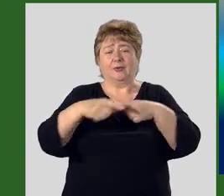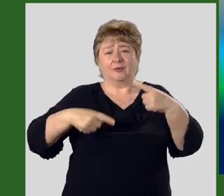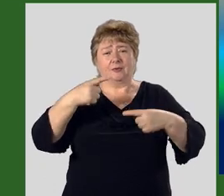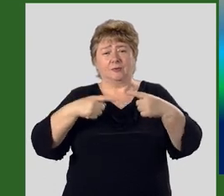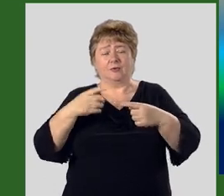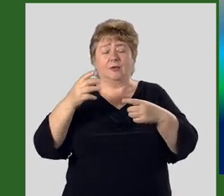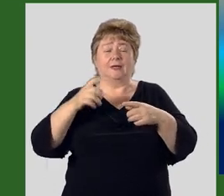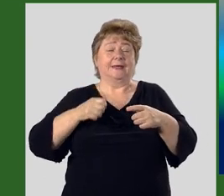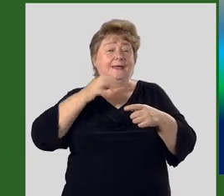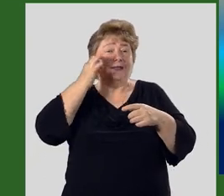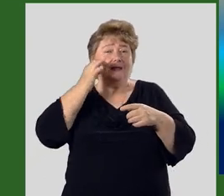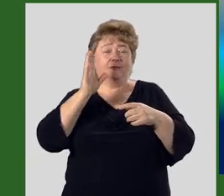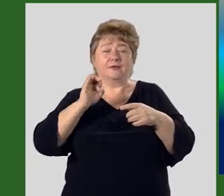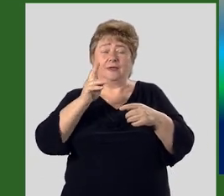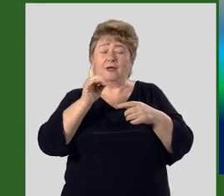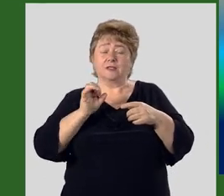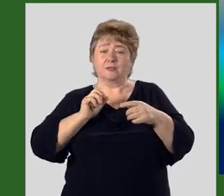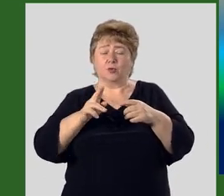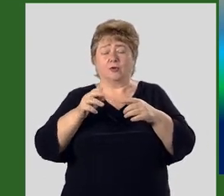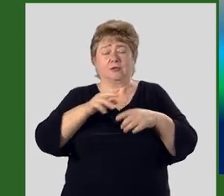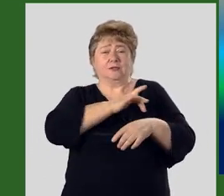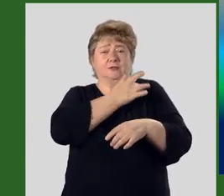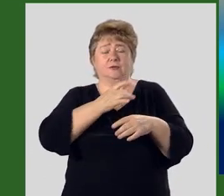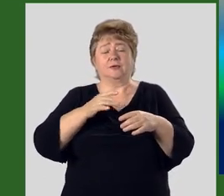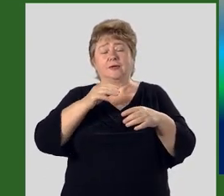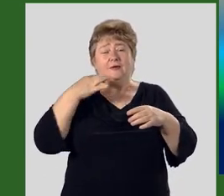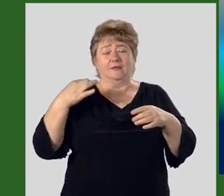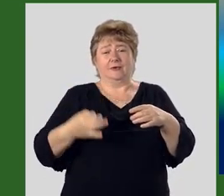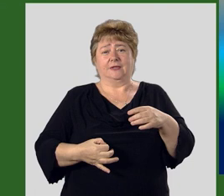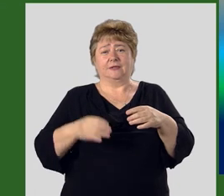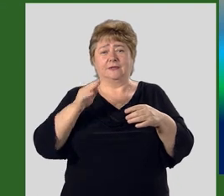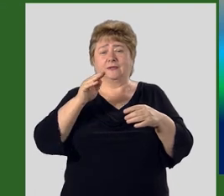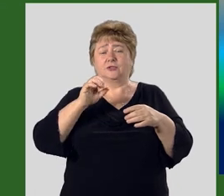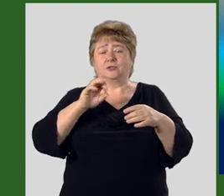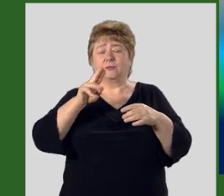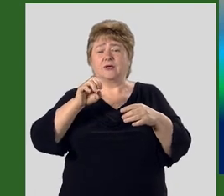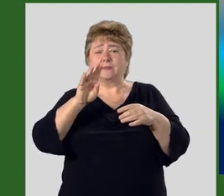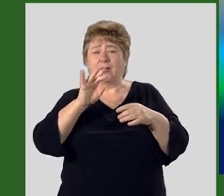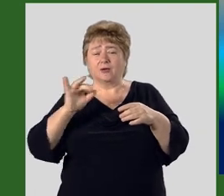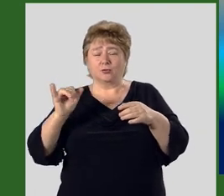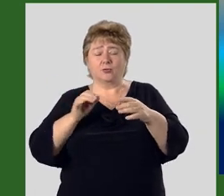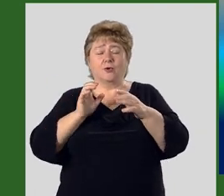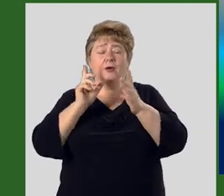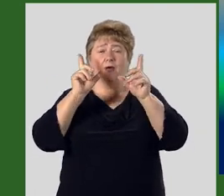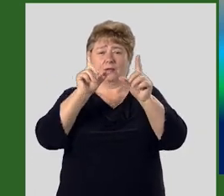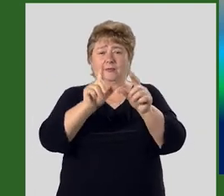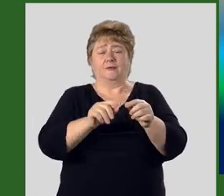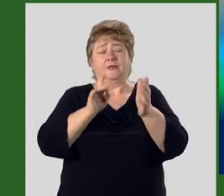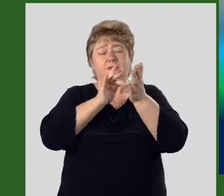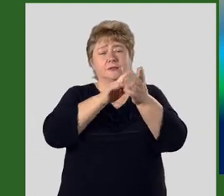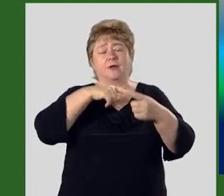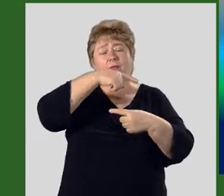пари, находчивый Филиас Фок и его верный слуга, француз Жан Паспарто, отправляются в